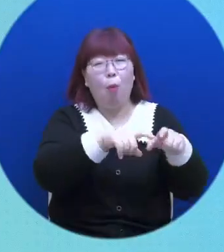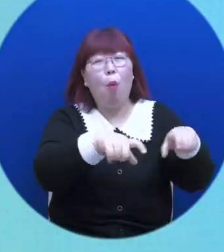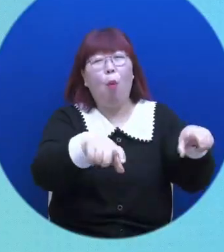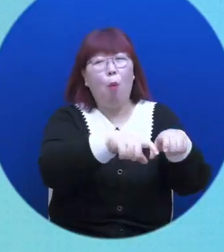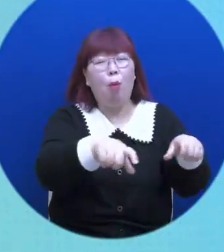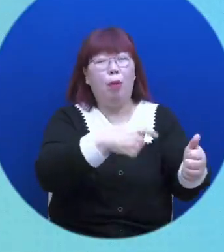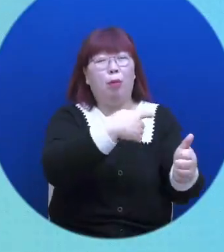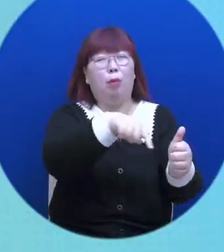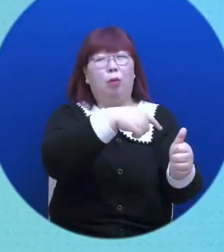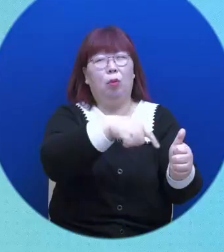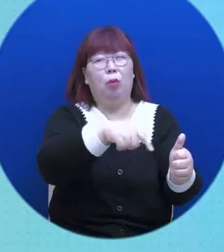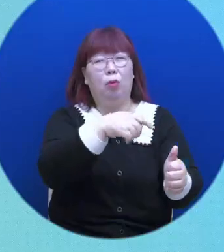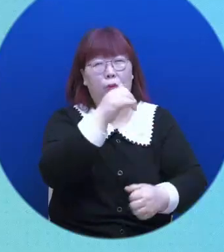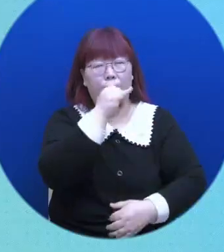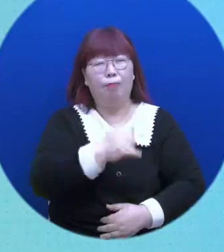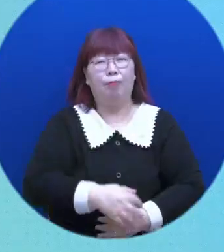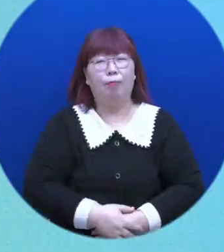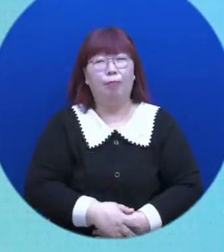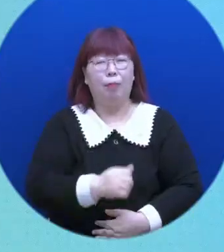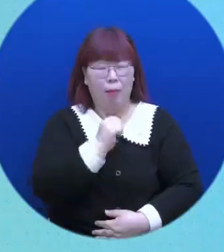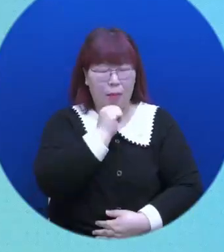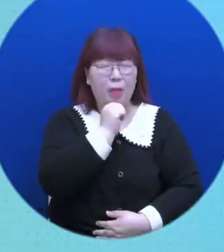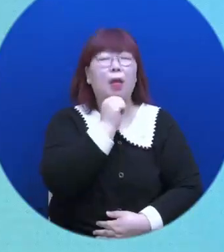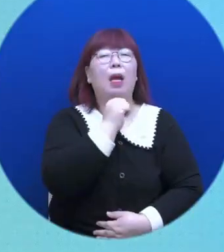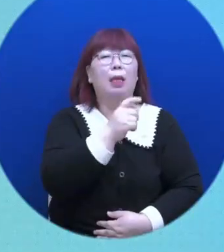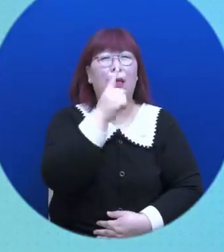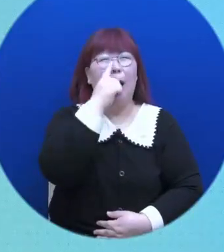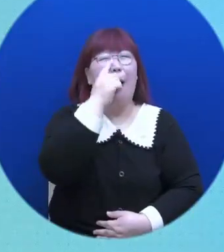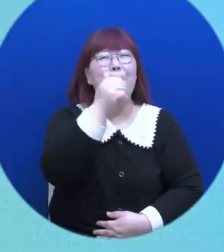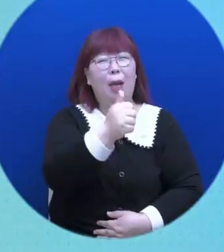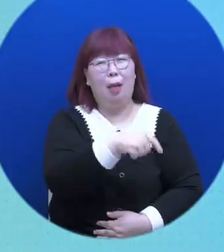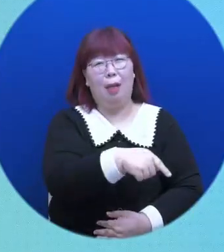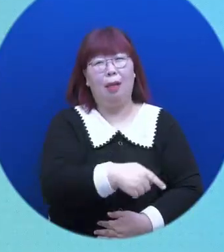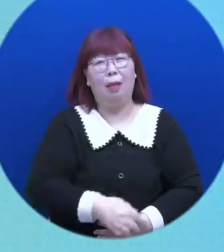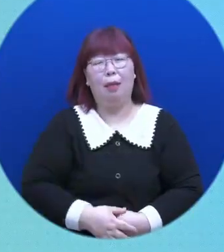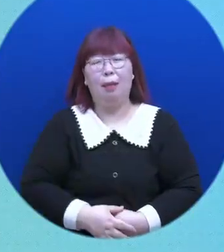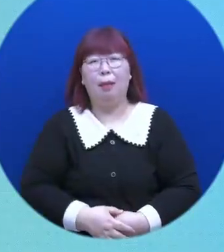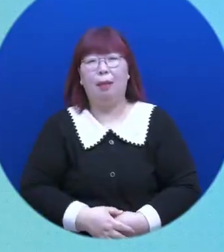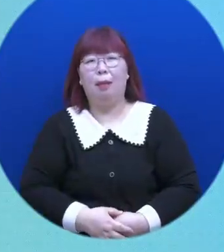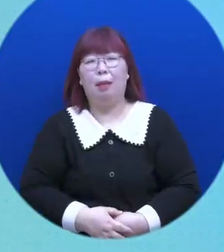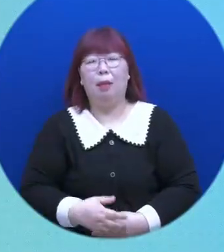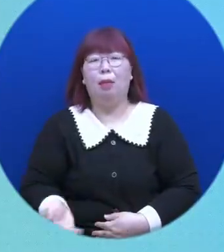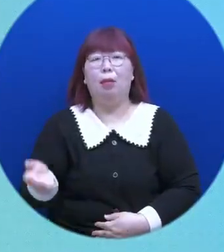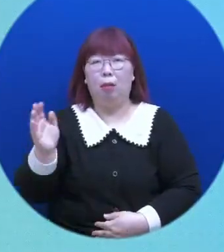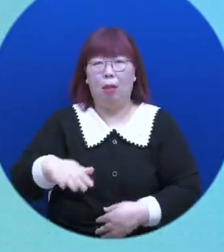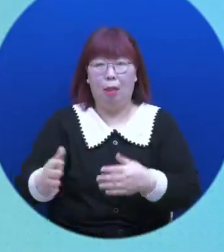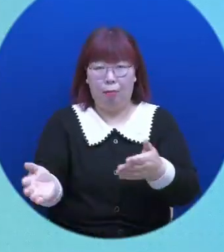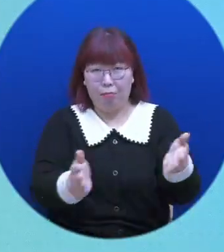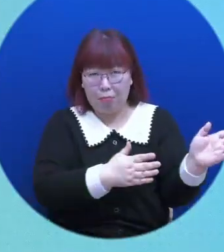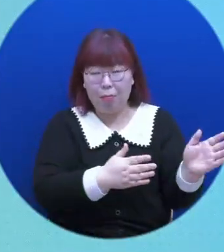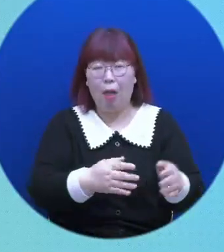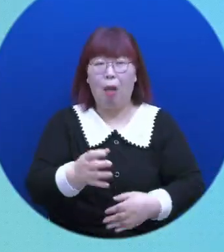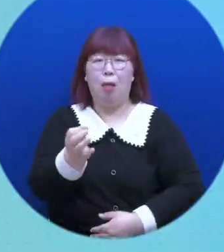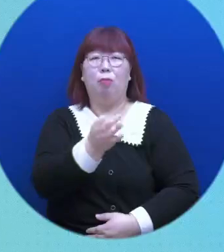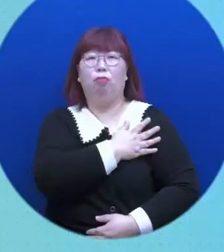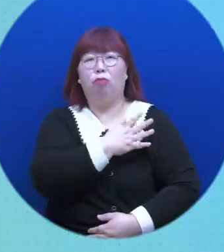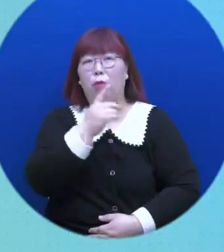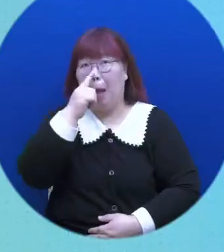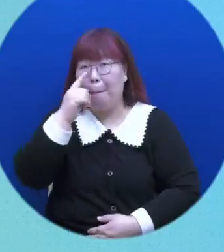보편적 교육을 가난한 아빠는 자녀들에게 시키고 있더라. 그러면 부자